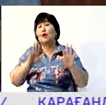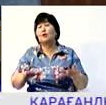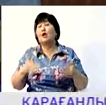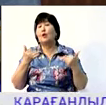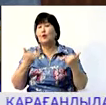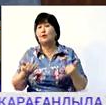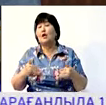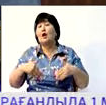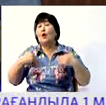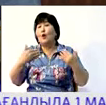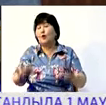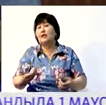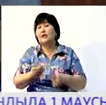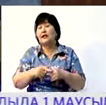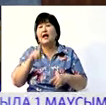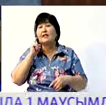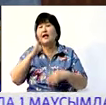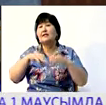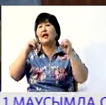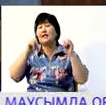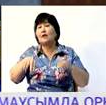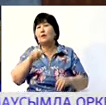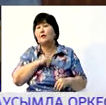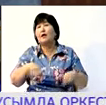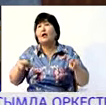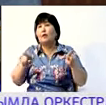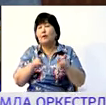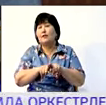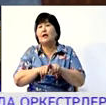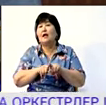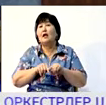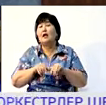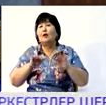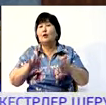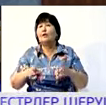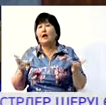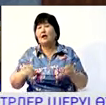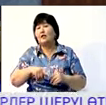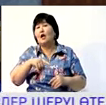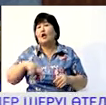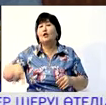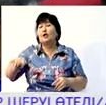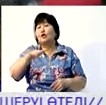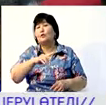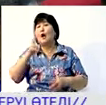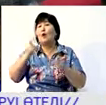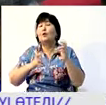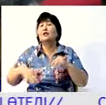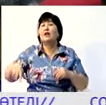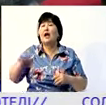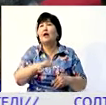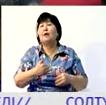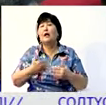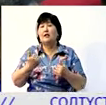мамандардың да ұсынылуын жастар тәжірибесі мен мекемелерге жолдарын үйлестіруіміз қажет. республиканың басқа да өндірістік аймақтарында төртінші